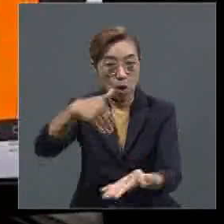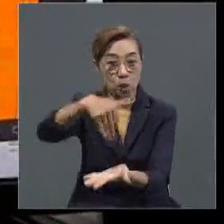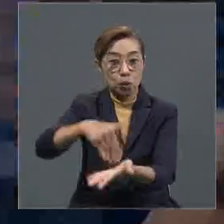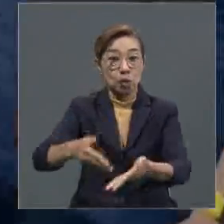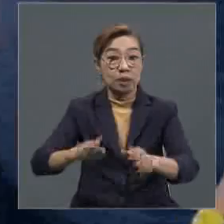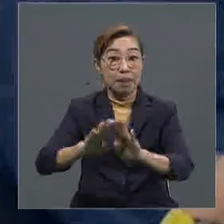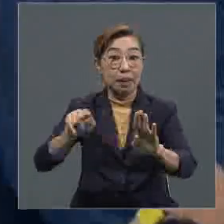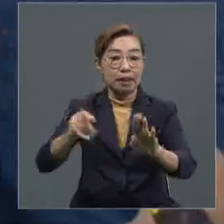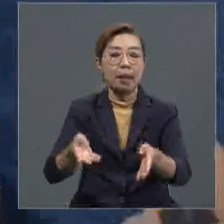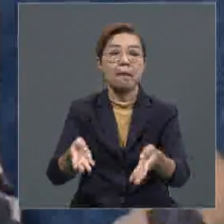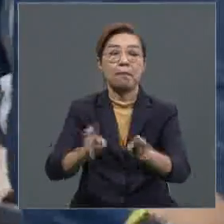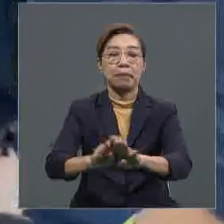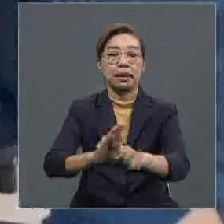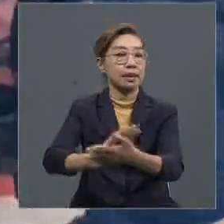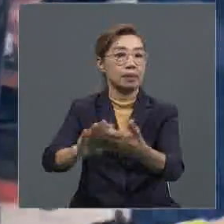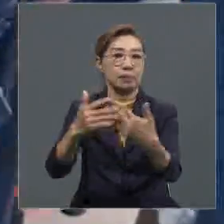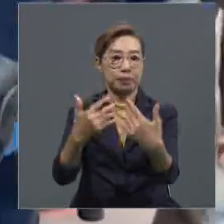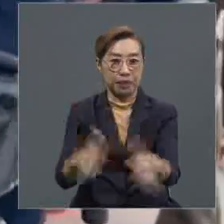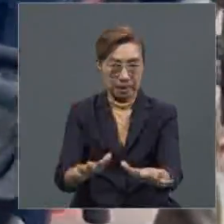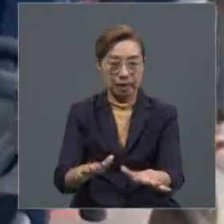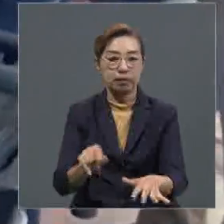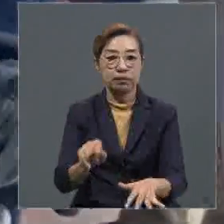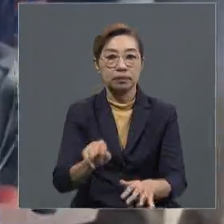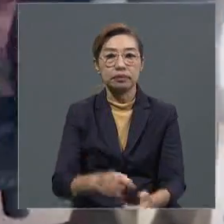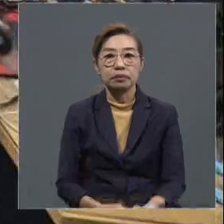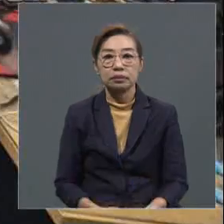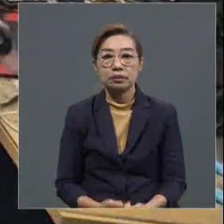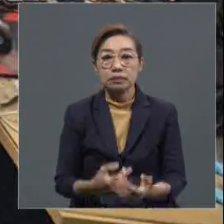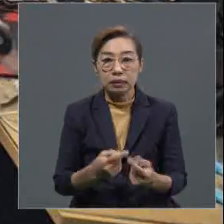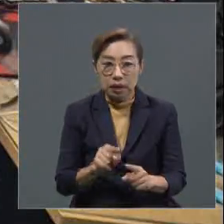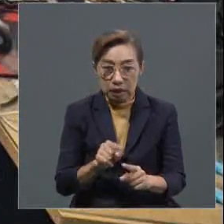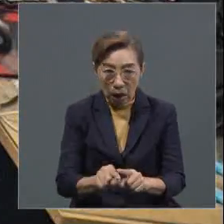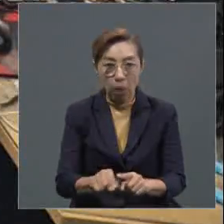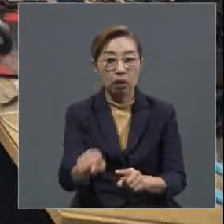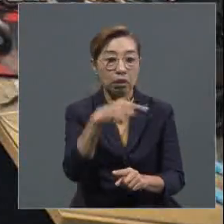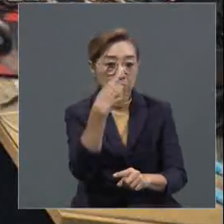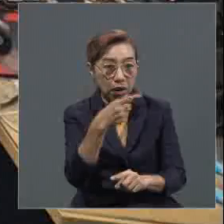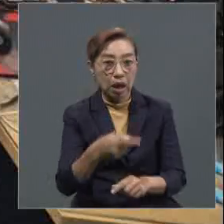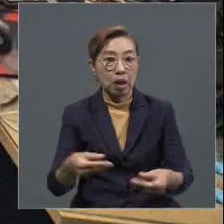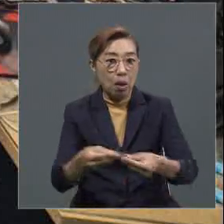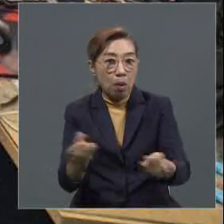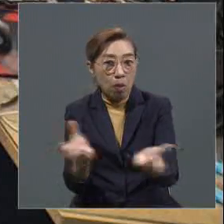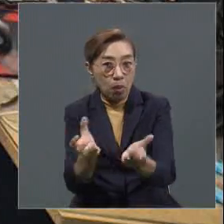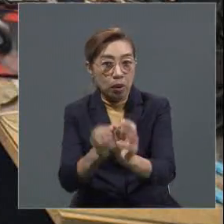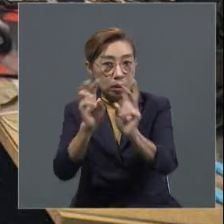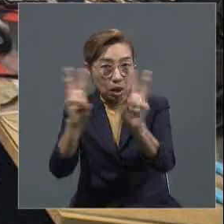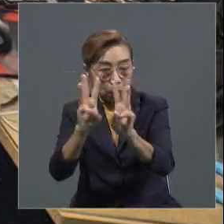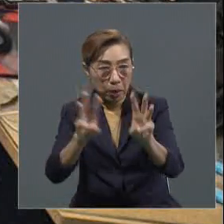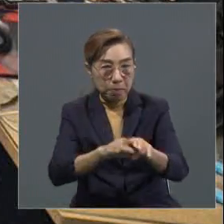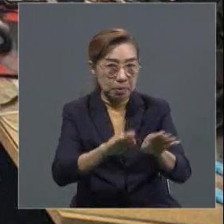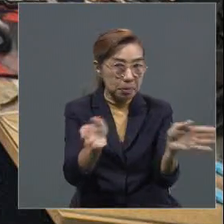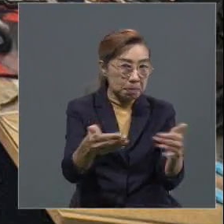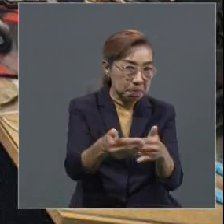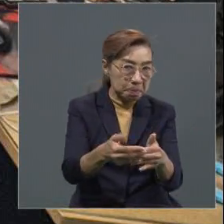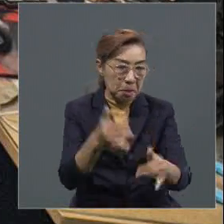รอบเล่นการท่าพนันฝนฟุตบอลยูโร 2024แต่ว่าการกว่าล้างจับกุมพนันทั้งออนไลน์และออนไซต์นั้นยังคงเดิน